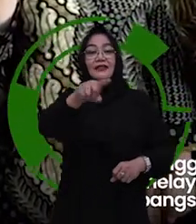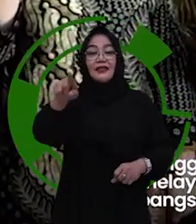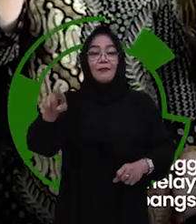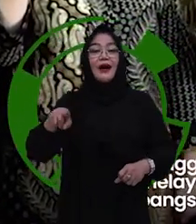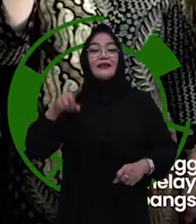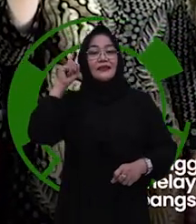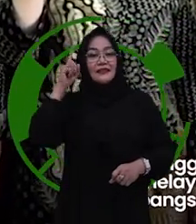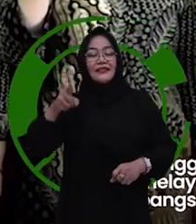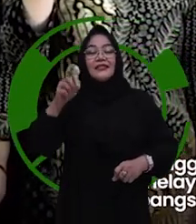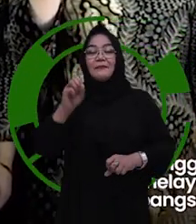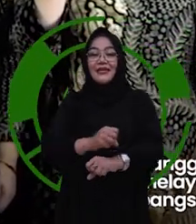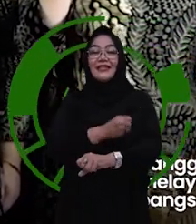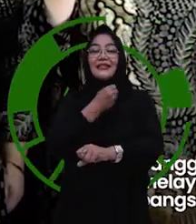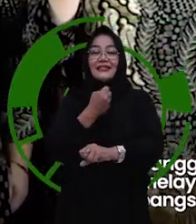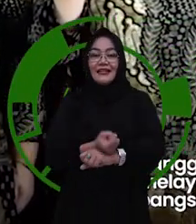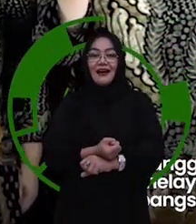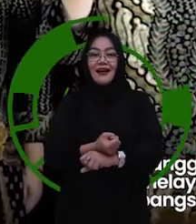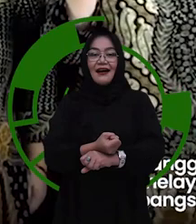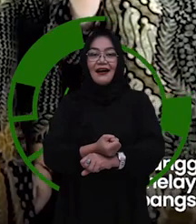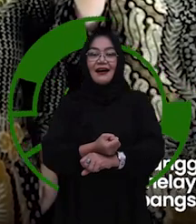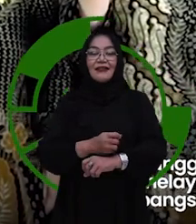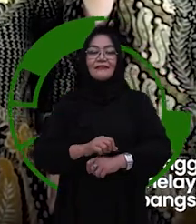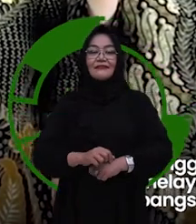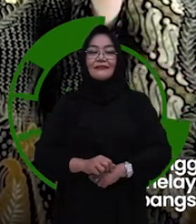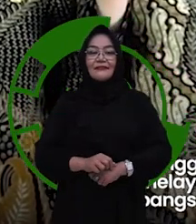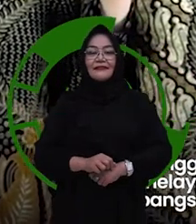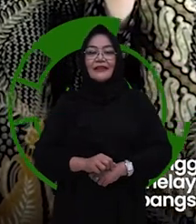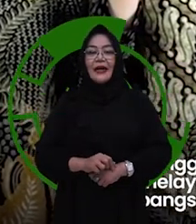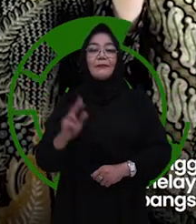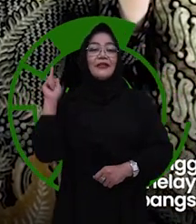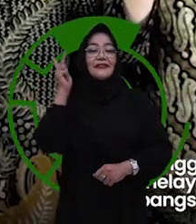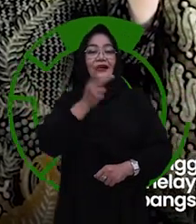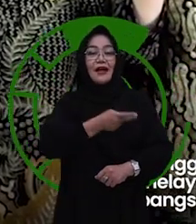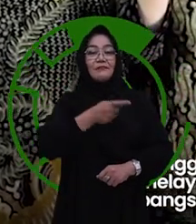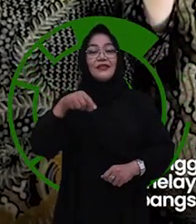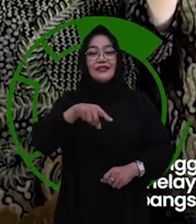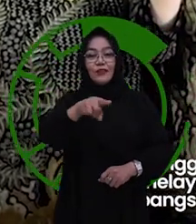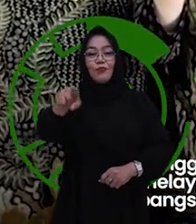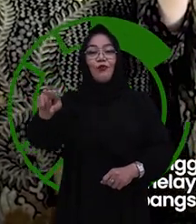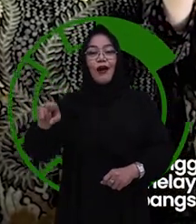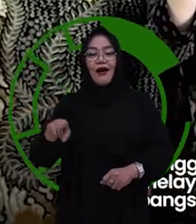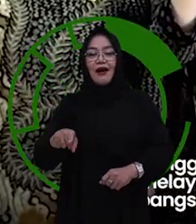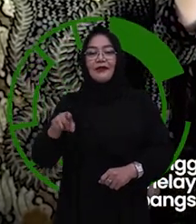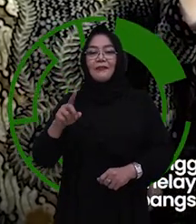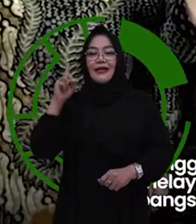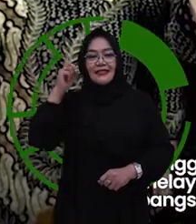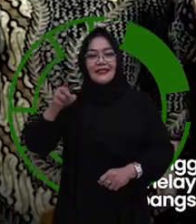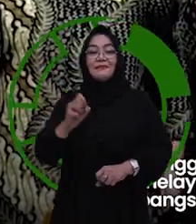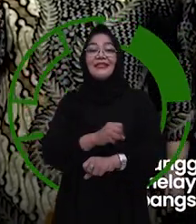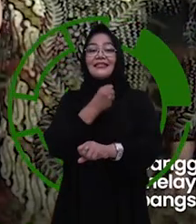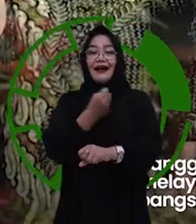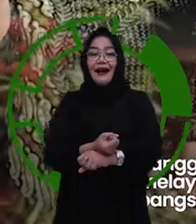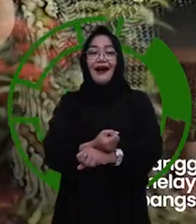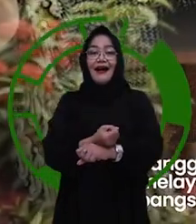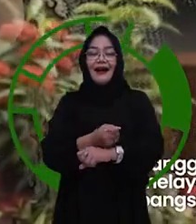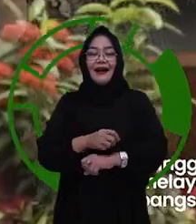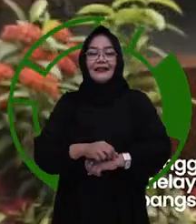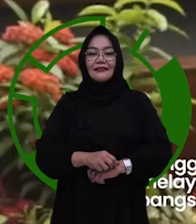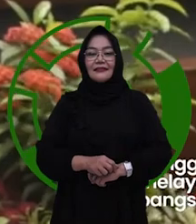semua pasti bisa, kami semua pasti